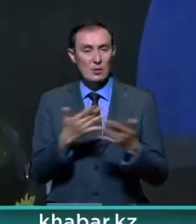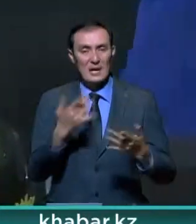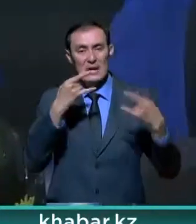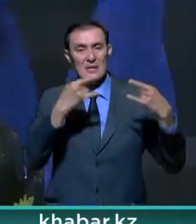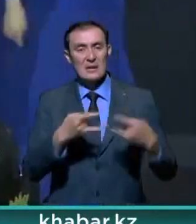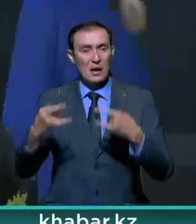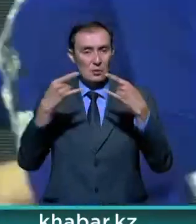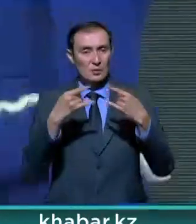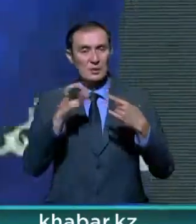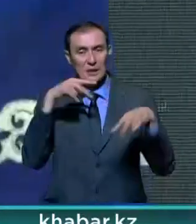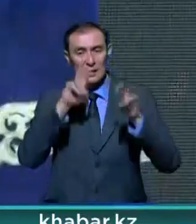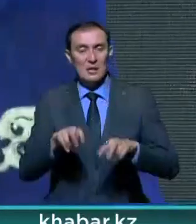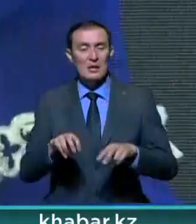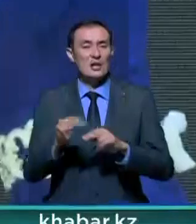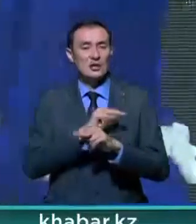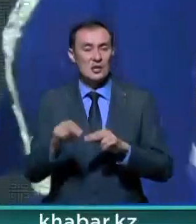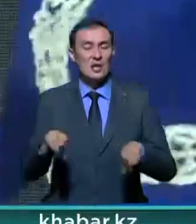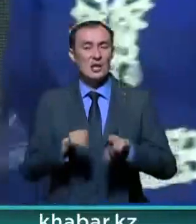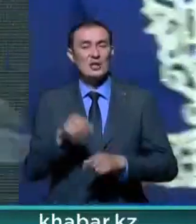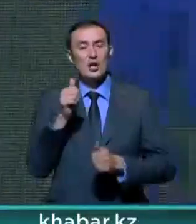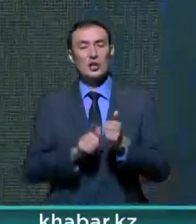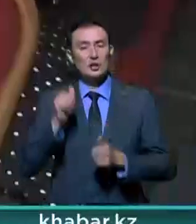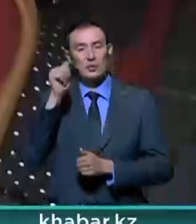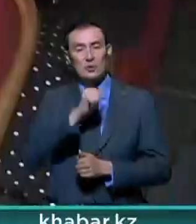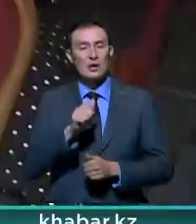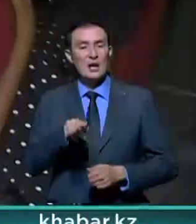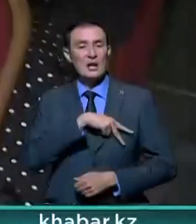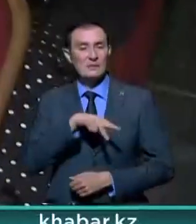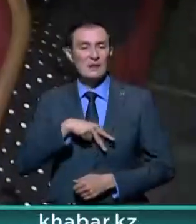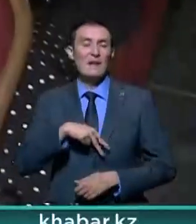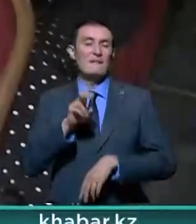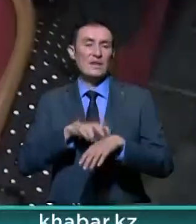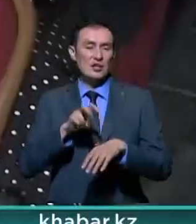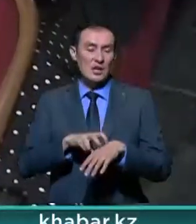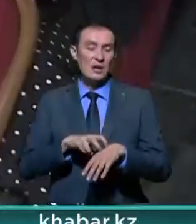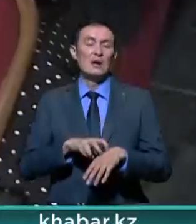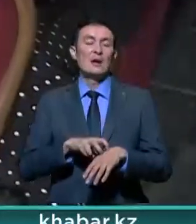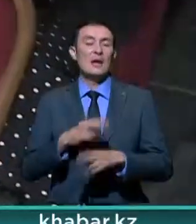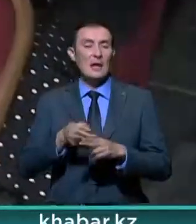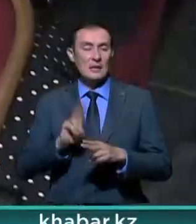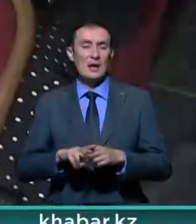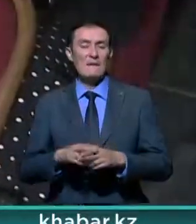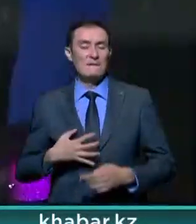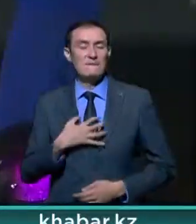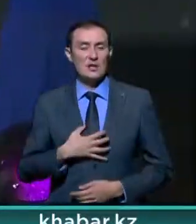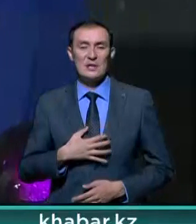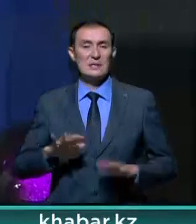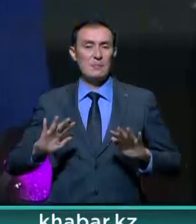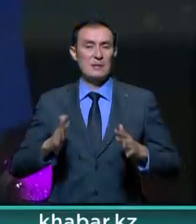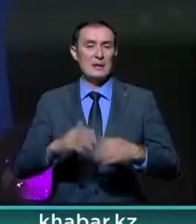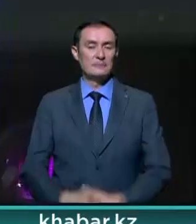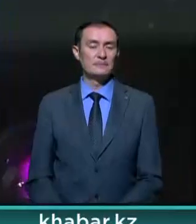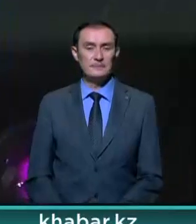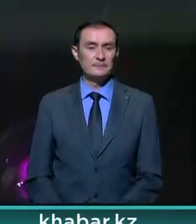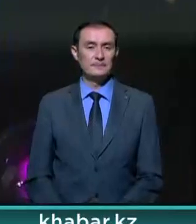диагностики, лечения и администрирования. Потому ежегодное чествование врачей и среднего медицинского персонала – это значимое событие.